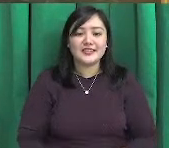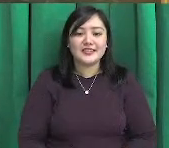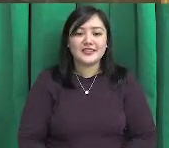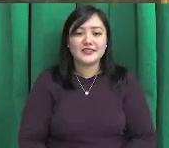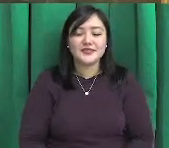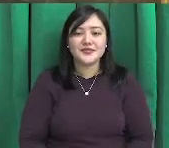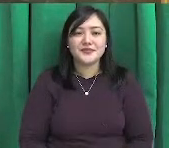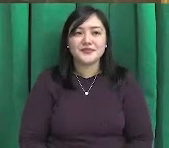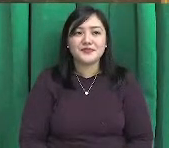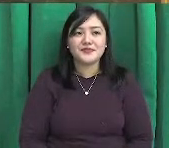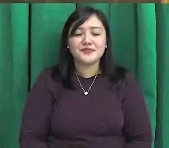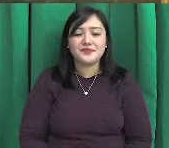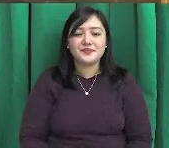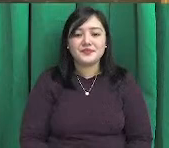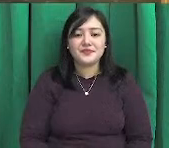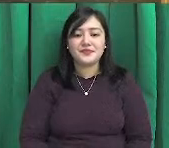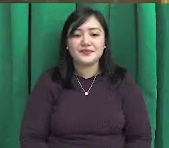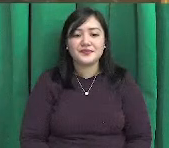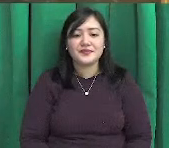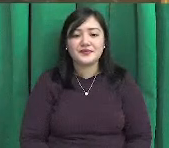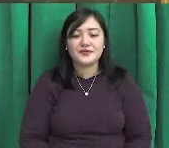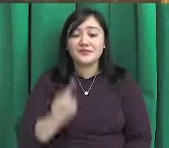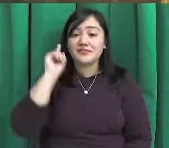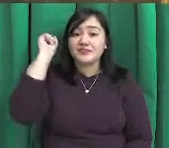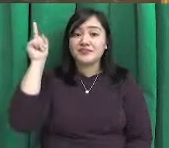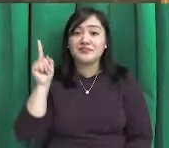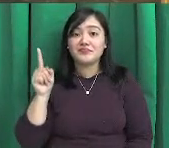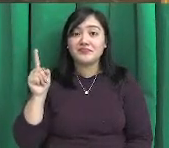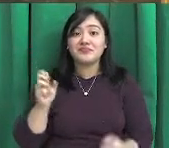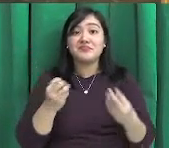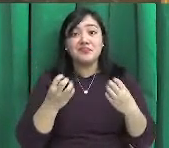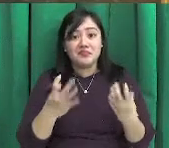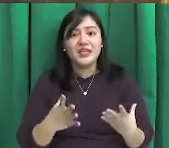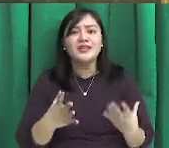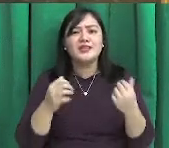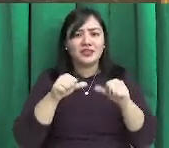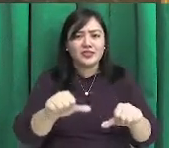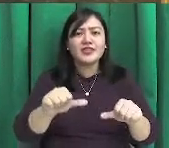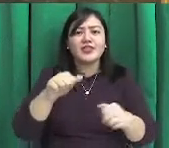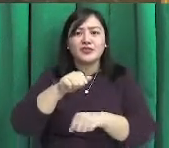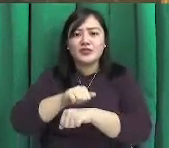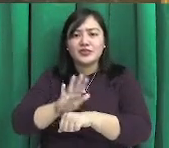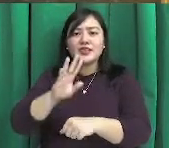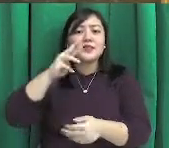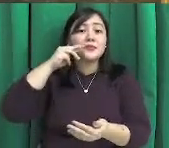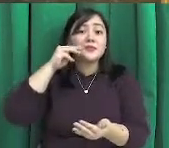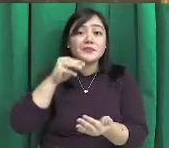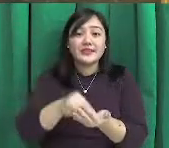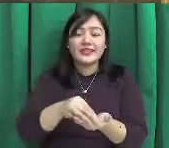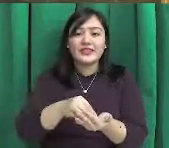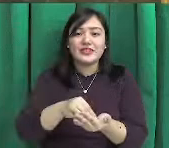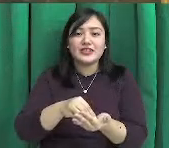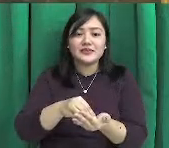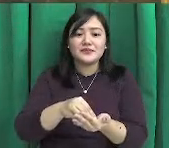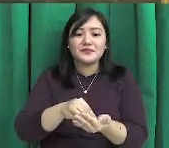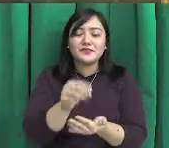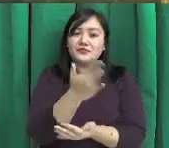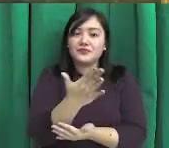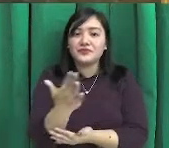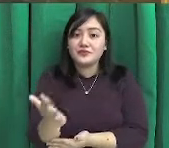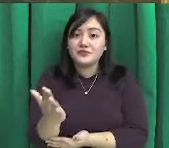aside from that, ay meron pa yung mga nag-PPM, you know? And talagang, nakikita niyo po, mga kapatid, napakarami ang